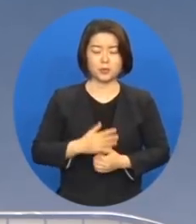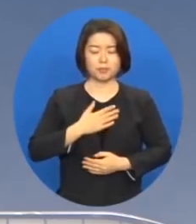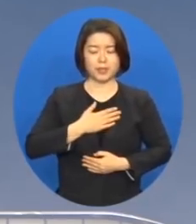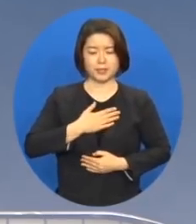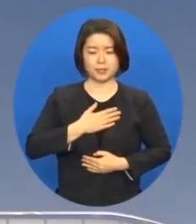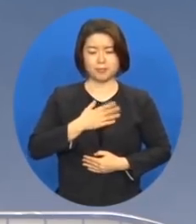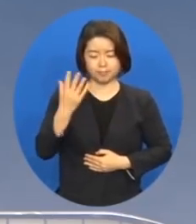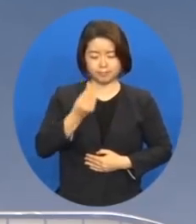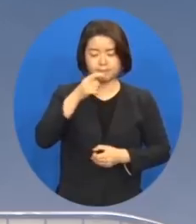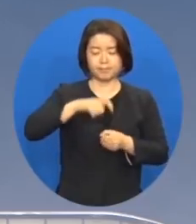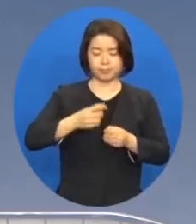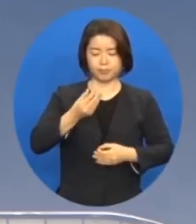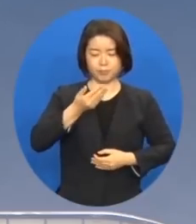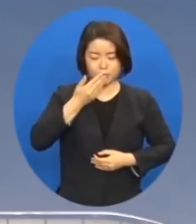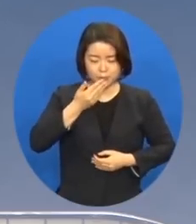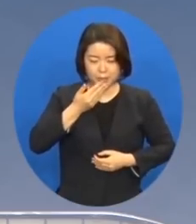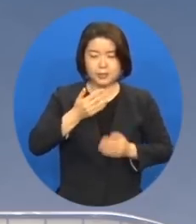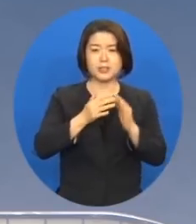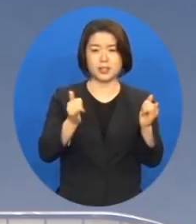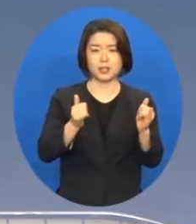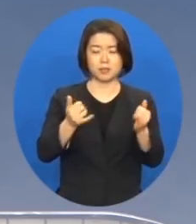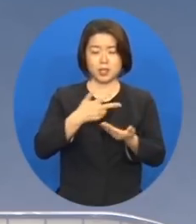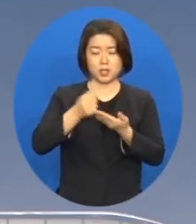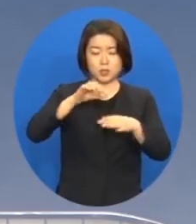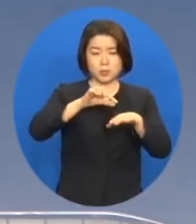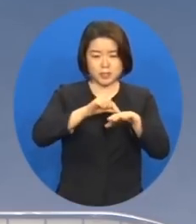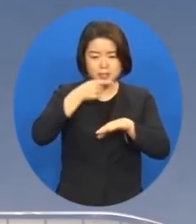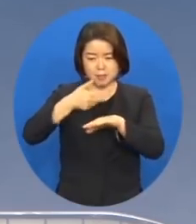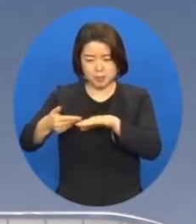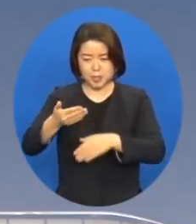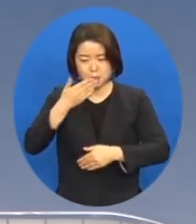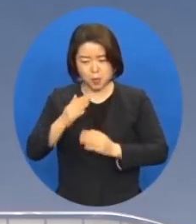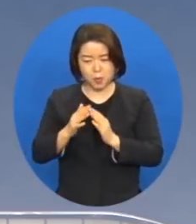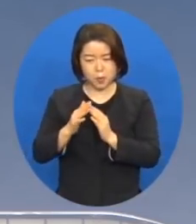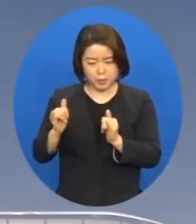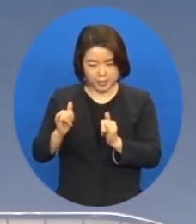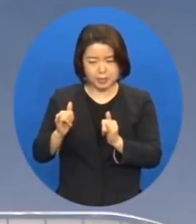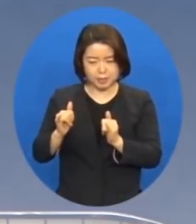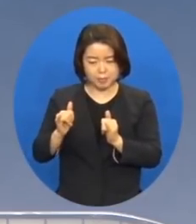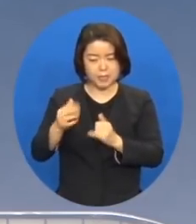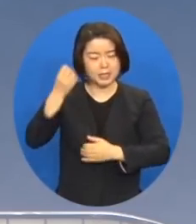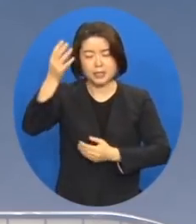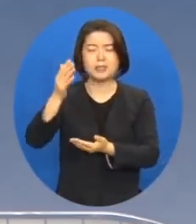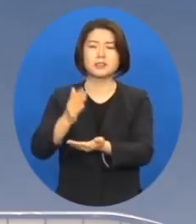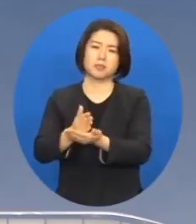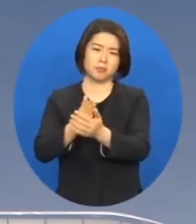사람이에요. 주님의 살과 피를 먹고 마신 사람이에요. 잊어버리지 말라는 거예요.